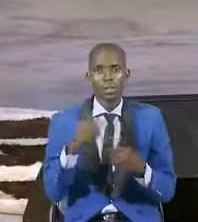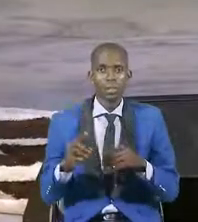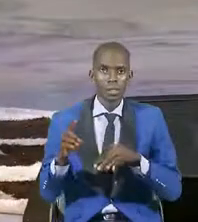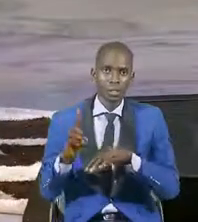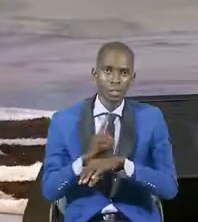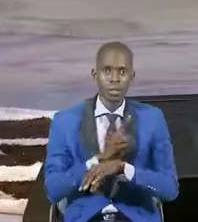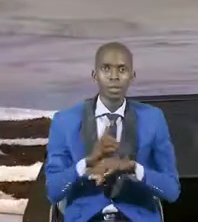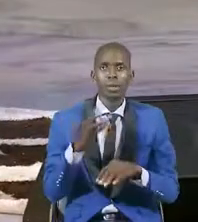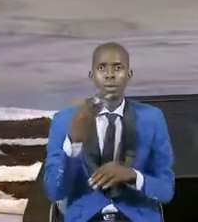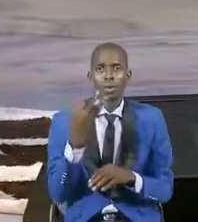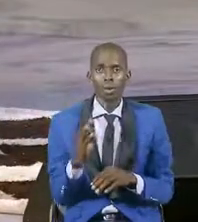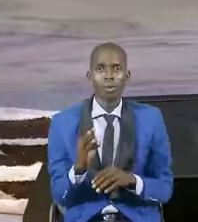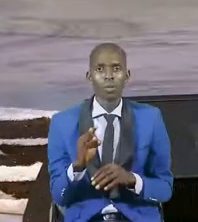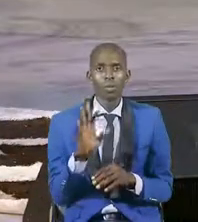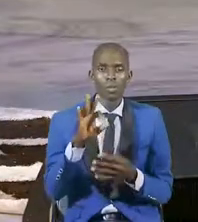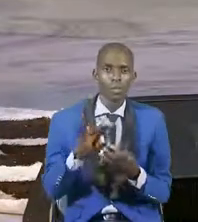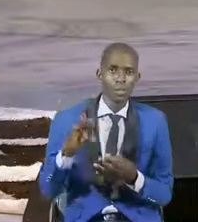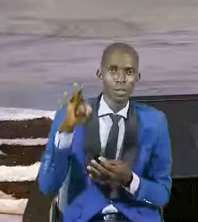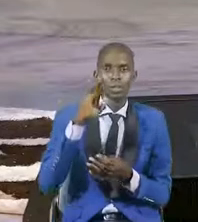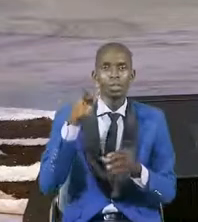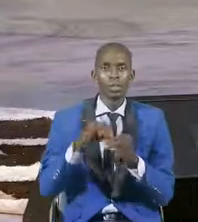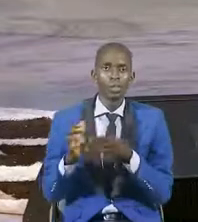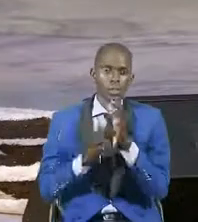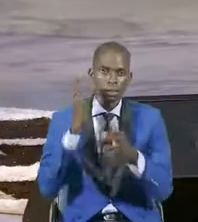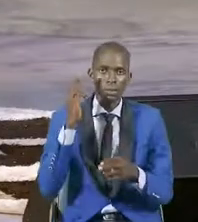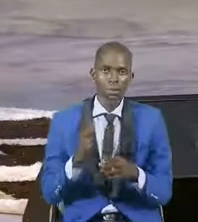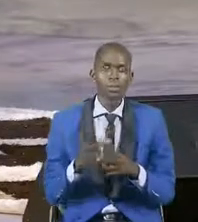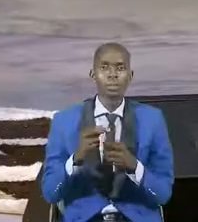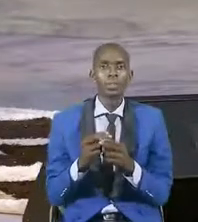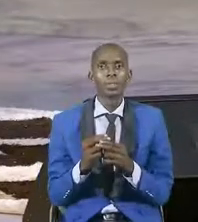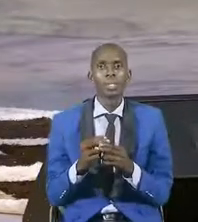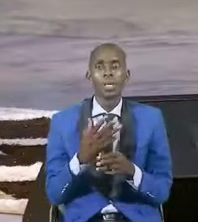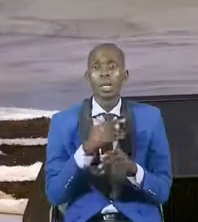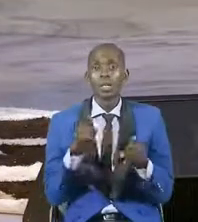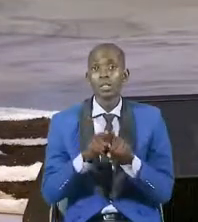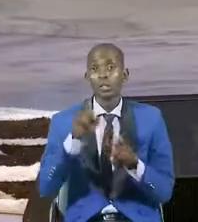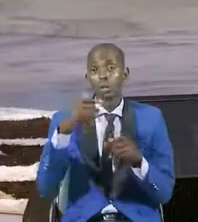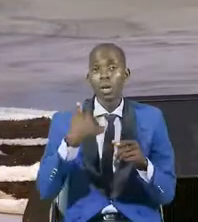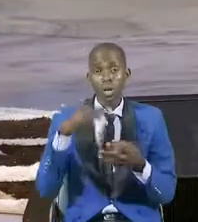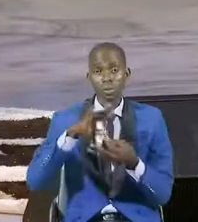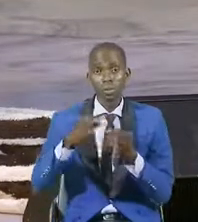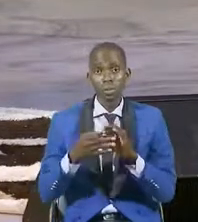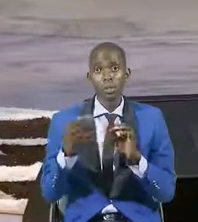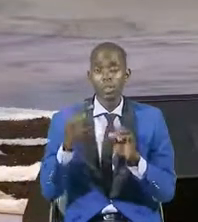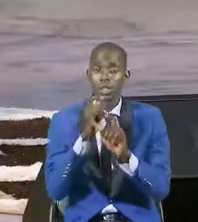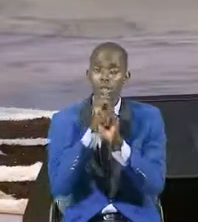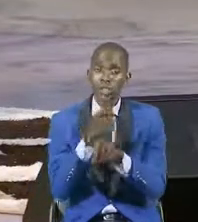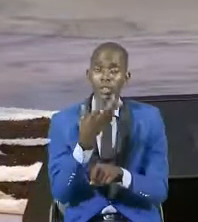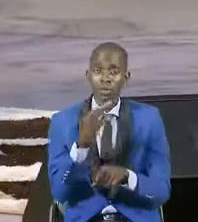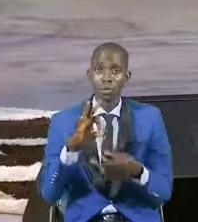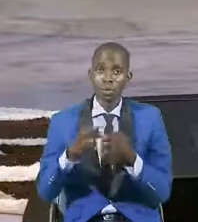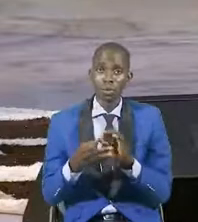la discipline de votre esprit au nom de Jésus-Christ. Comme vous avez l'interprétation, le